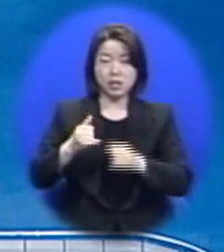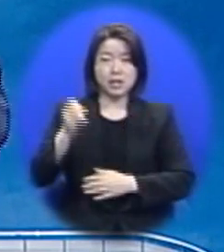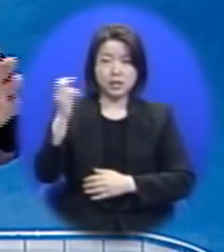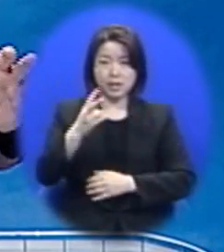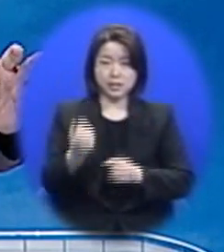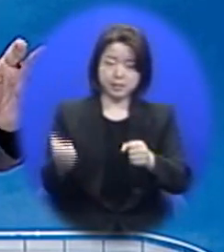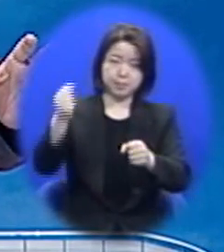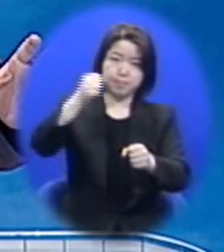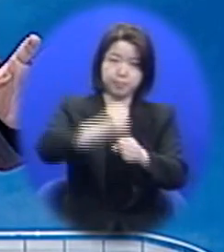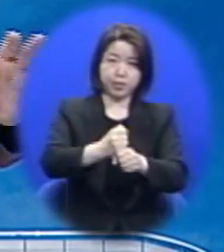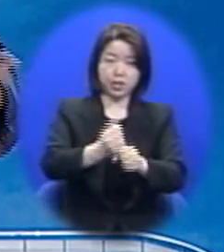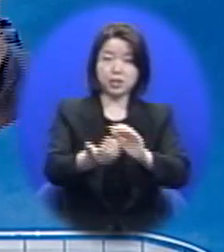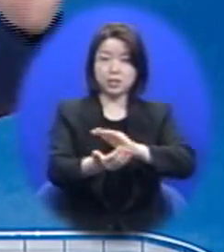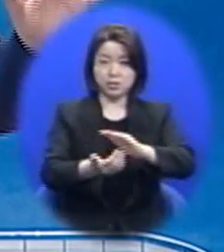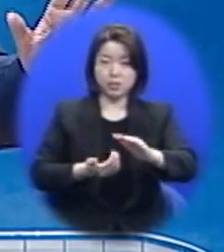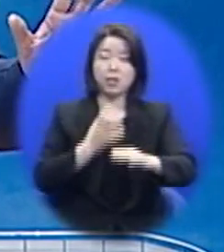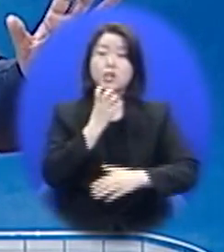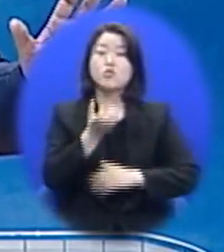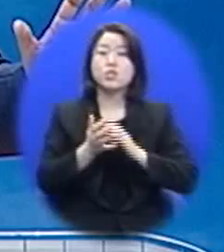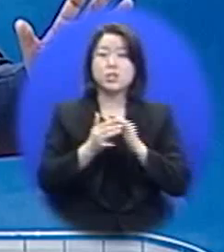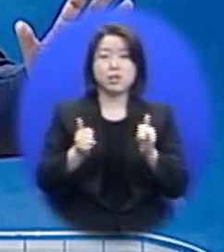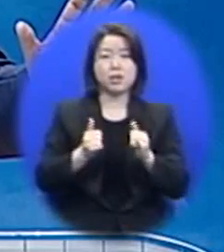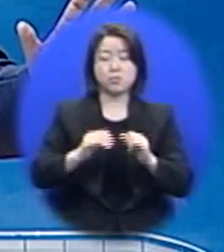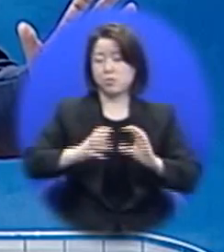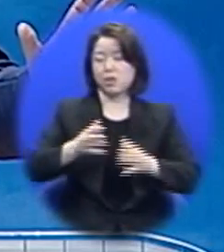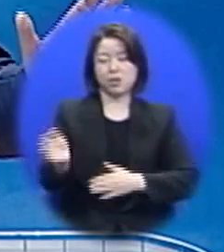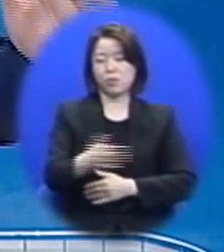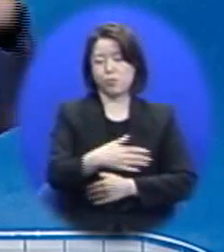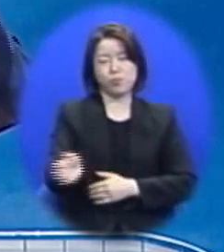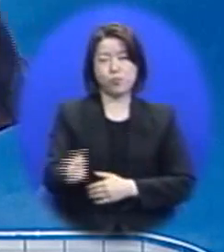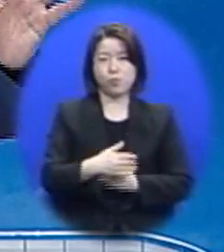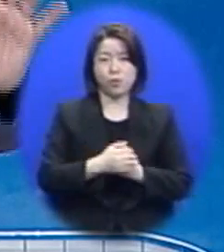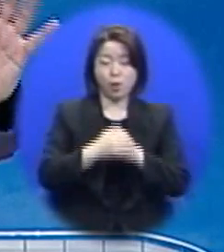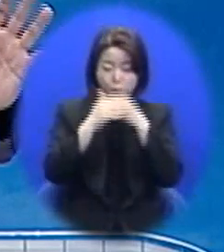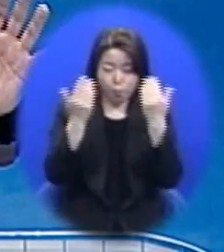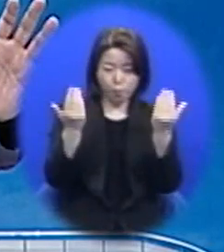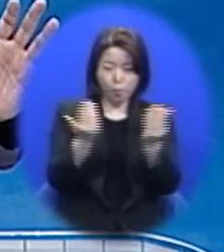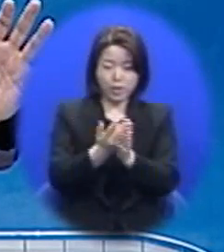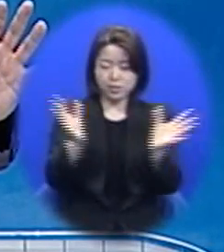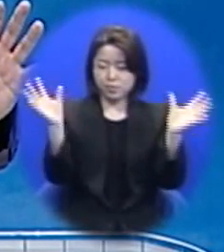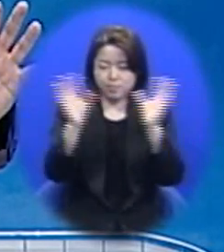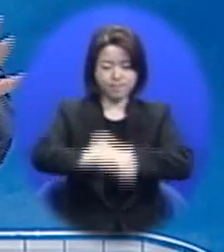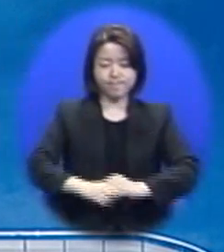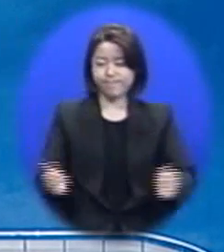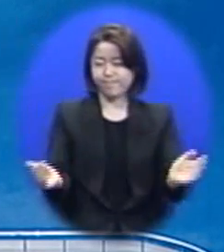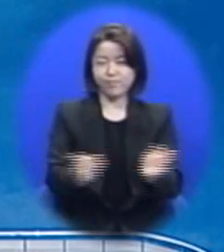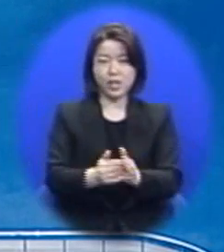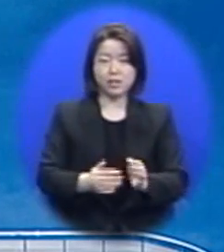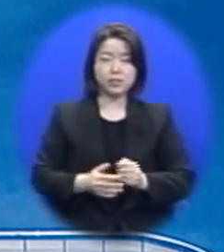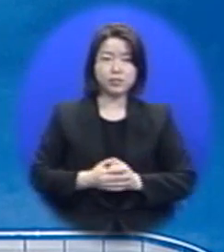건립되기 전에 유대인들은 나라가 없었어요. 완전히 멸망했습니다.